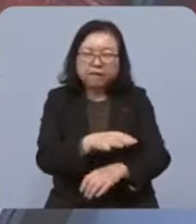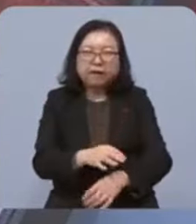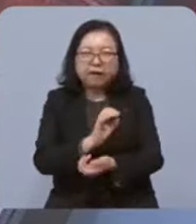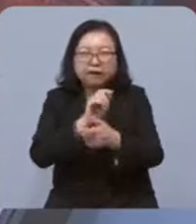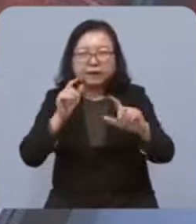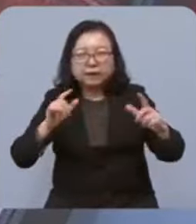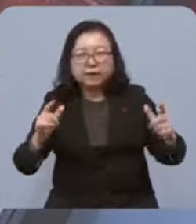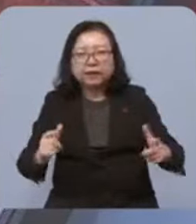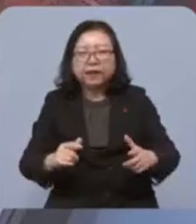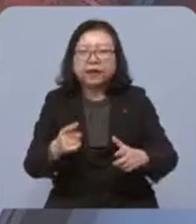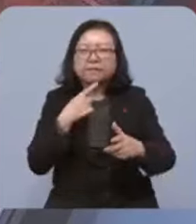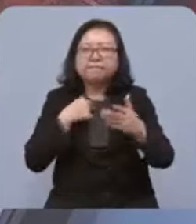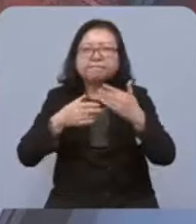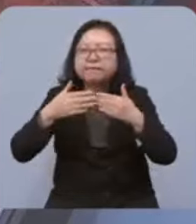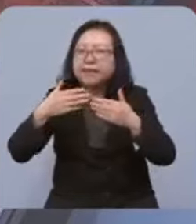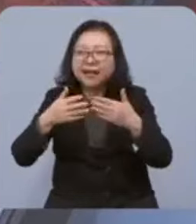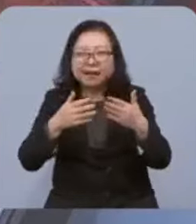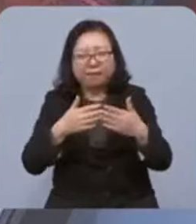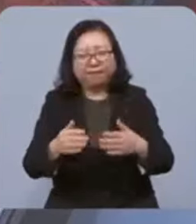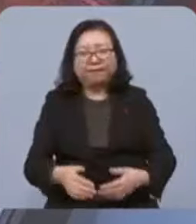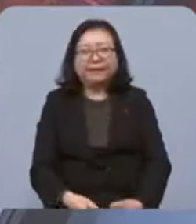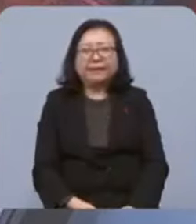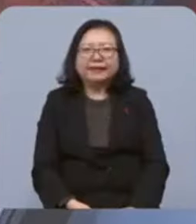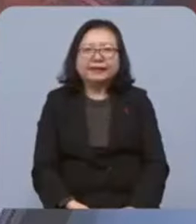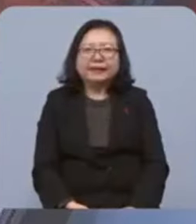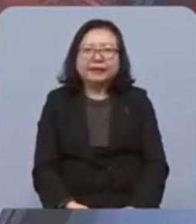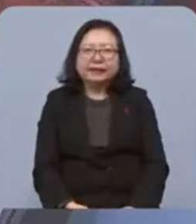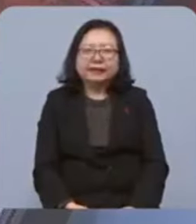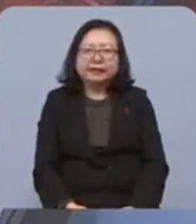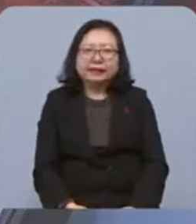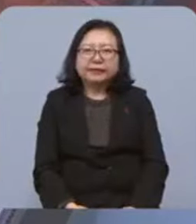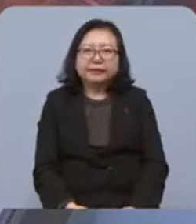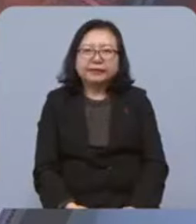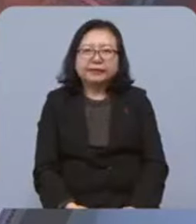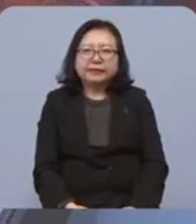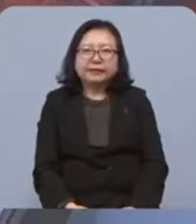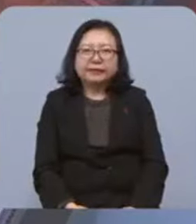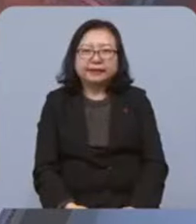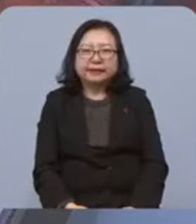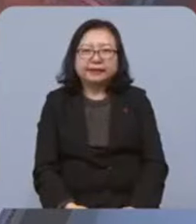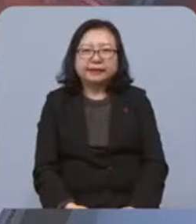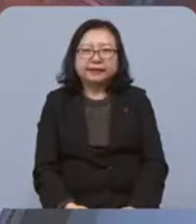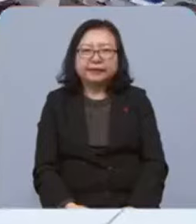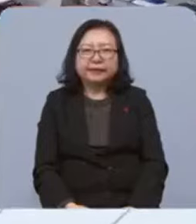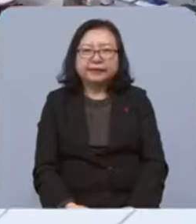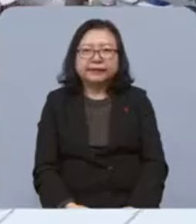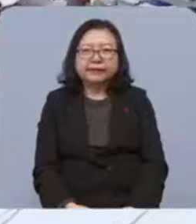다양한 공연 체험 행사도 진행됩니다. 이규명 기자입니다.